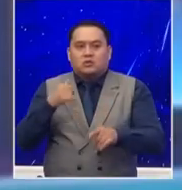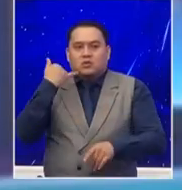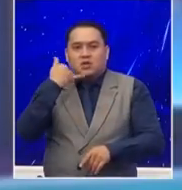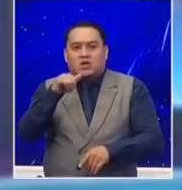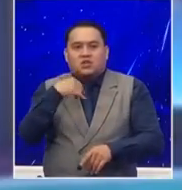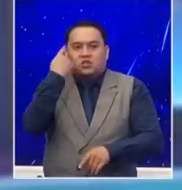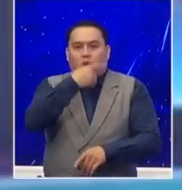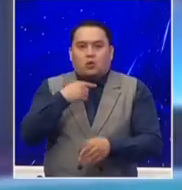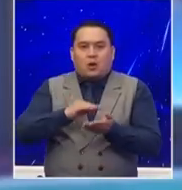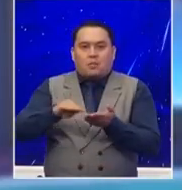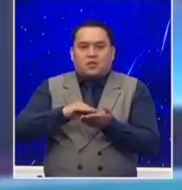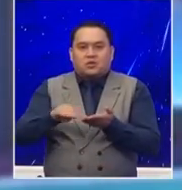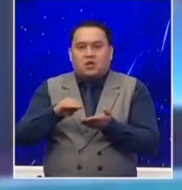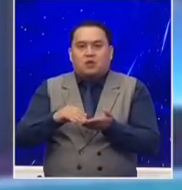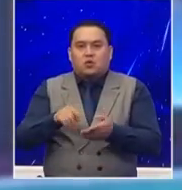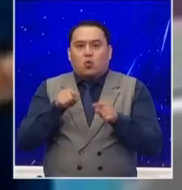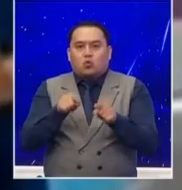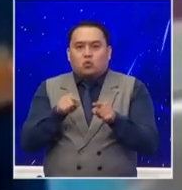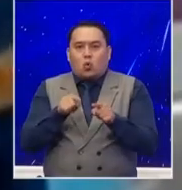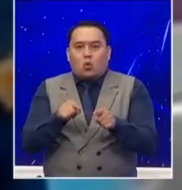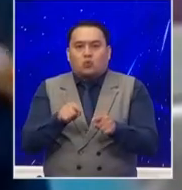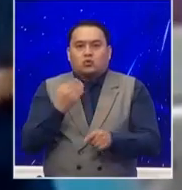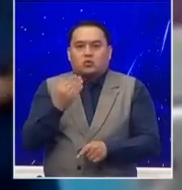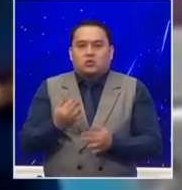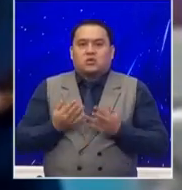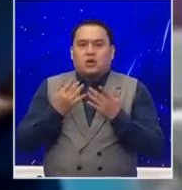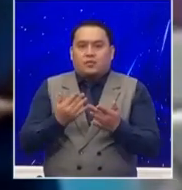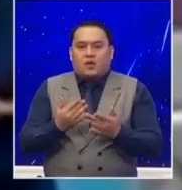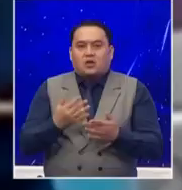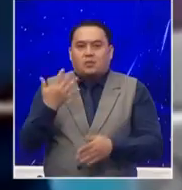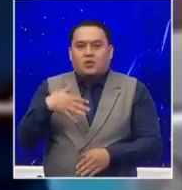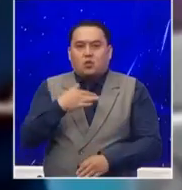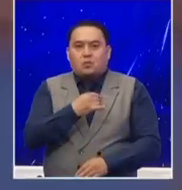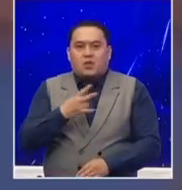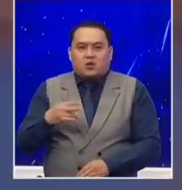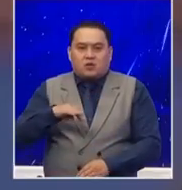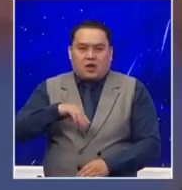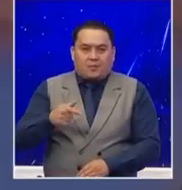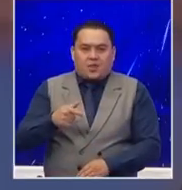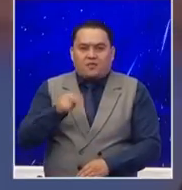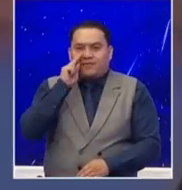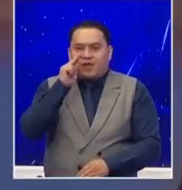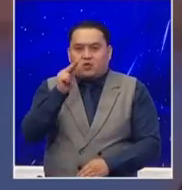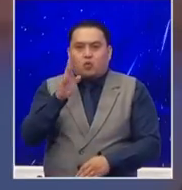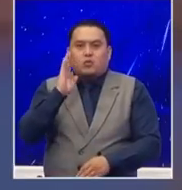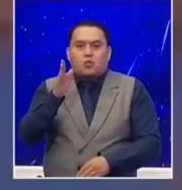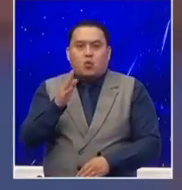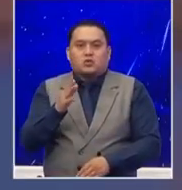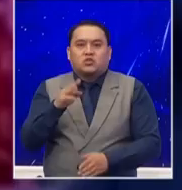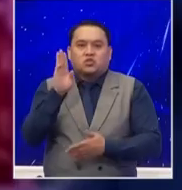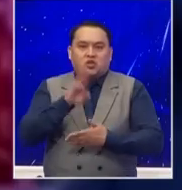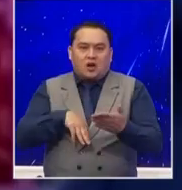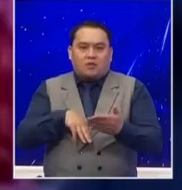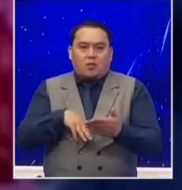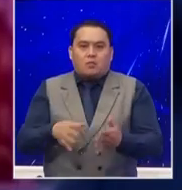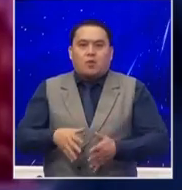номер телефона и писал сообщение с оскорблениями. «Кызгалдак требует с обидчика 50 миллионов тенге». Виновному грозит как минимум штраф,